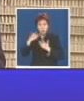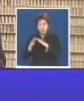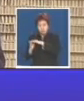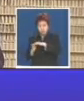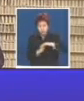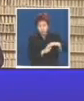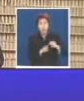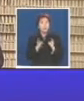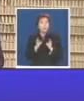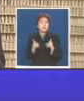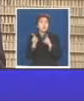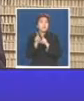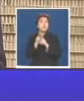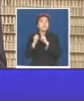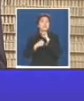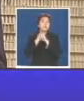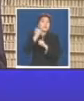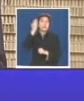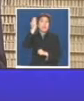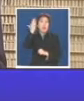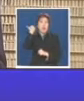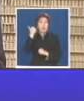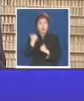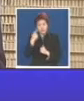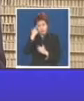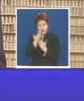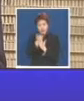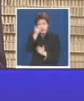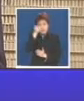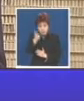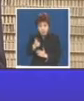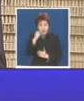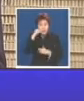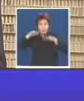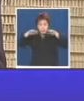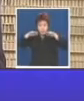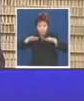ายปีที่แล้วแล้วก็จะมีการจ่ายเงินได้นะครับหลังจากที่น้ำลด